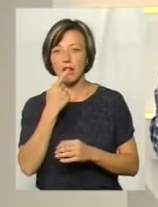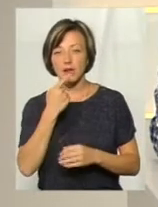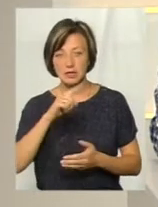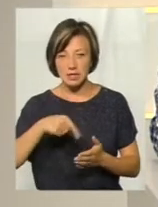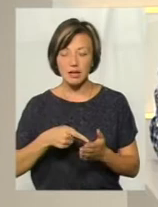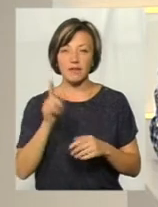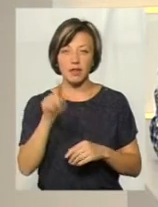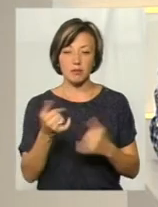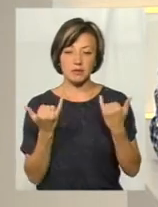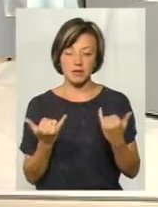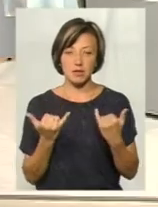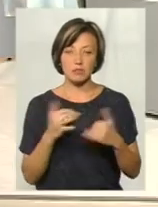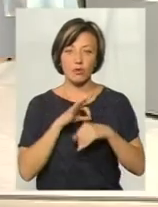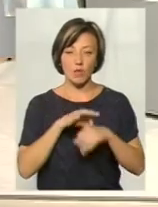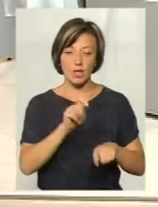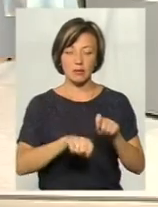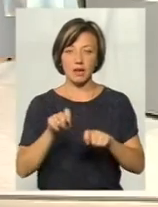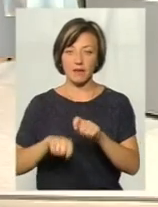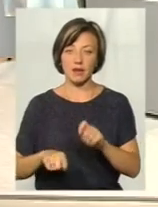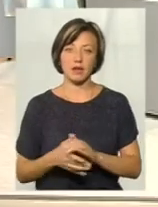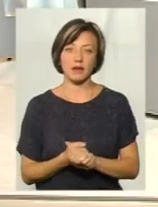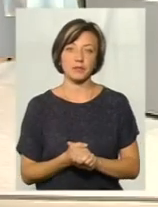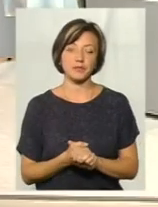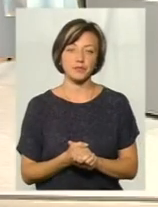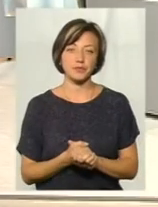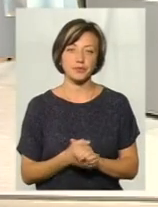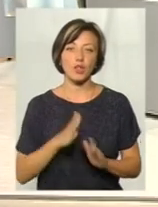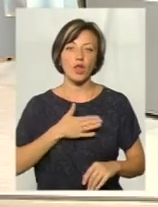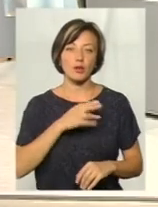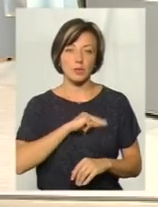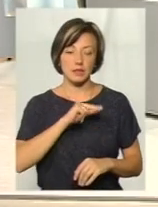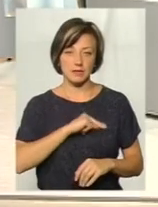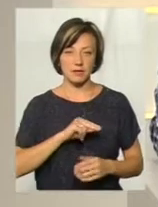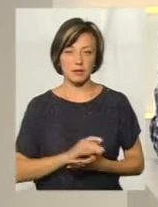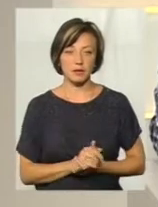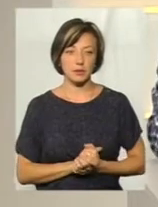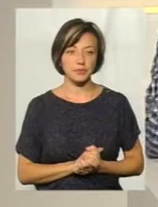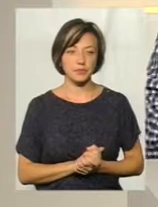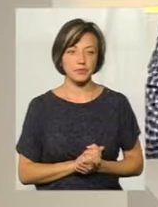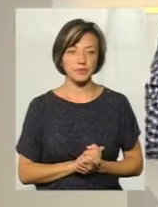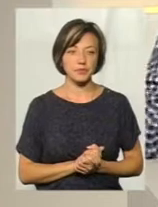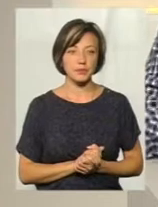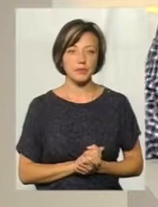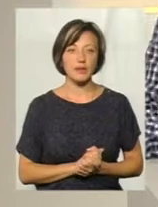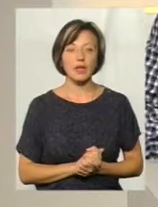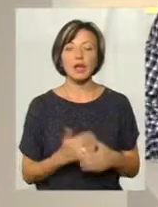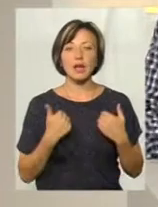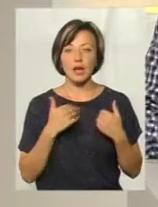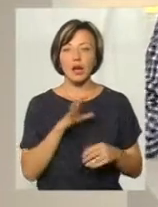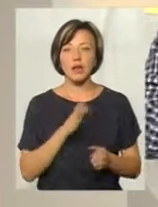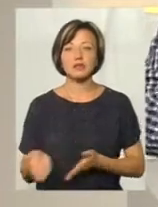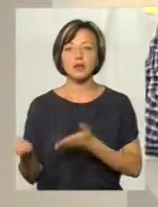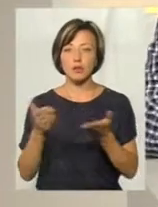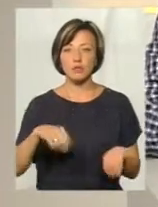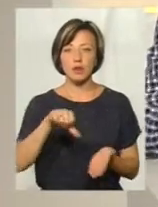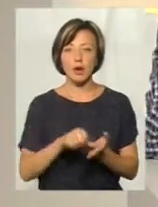Саме там зараз і проводяться перевірки інспекторами. Державної екологічної інспекції Хмельницької області. Я зрозумів. Ну, я запрошую в гості до нас